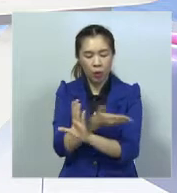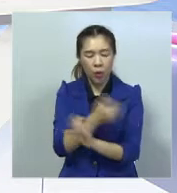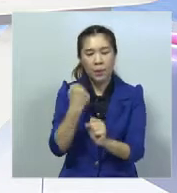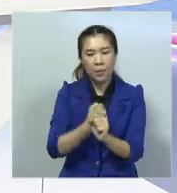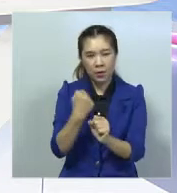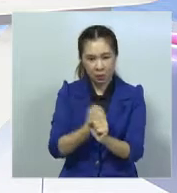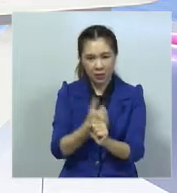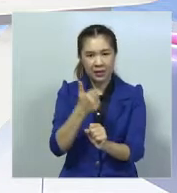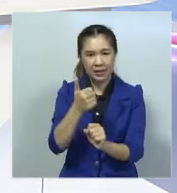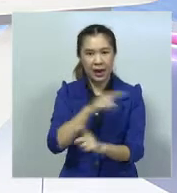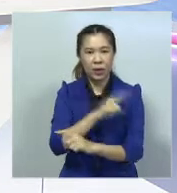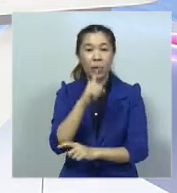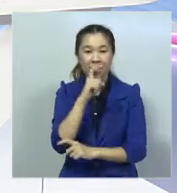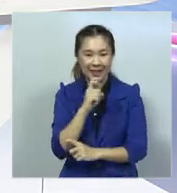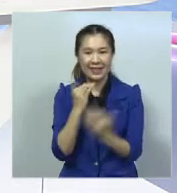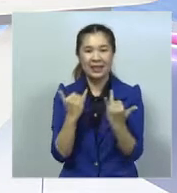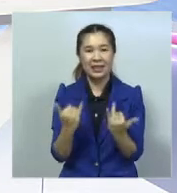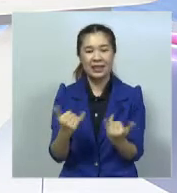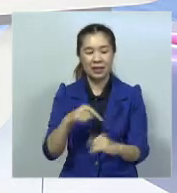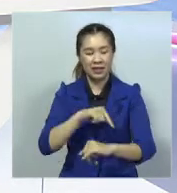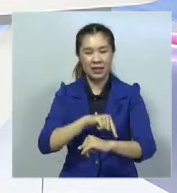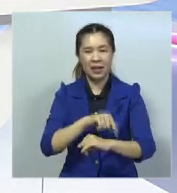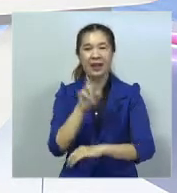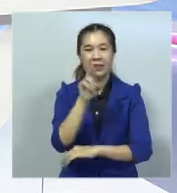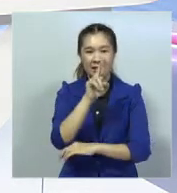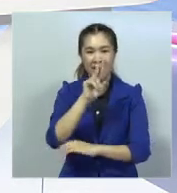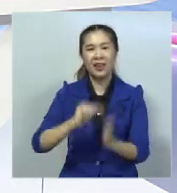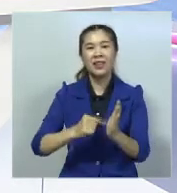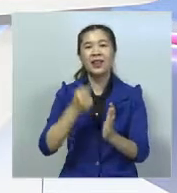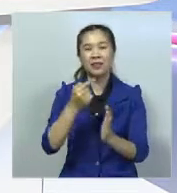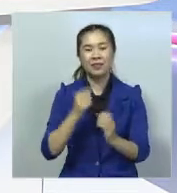ได้นะคะในวันอาทิตย์ที่จะถึงนี้ตั้งแต่เวลา12นาฬิกาเป็นต้นไปค่ะ